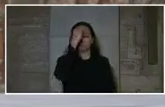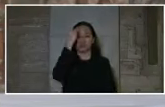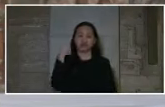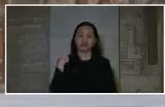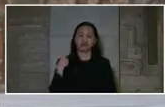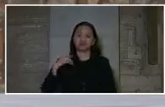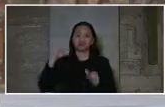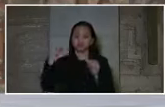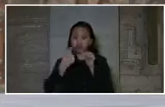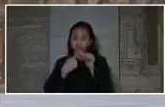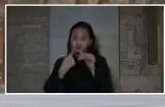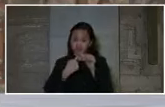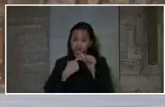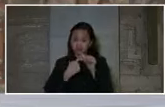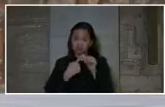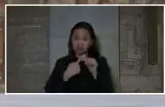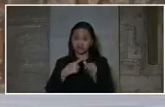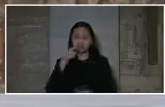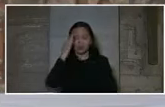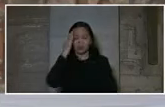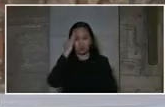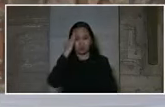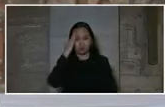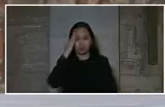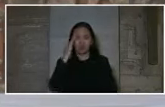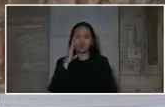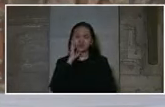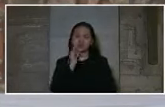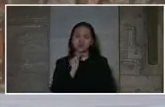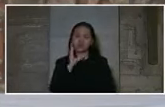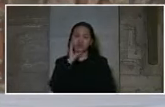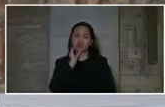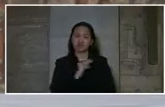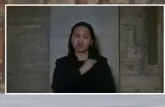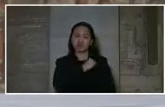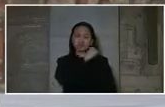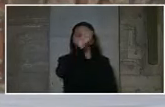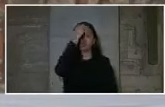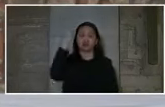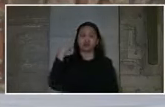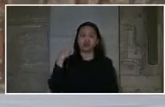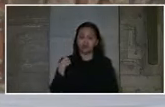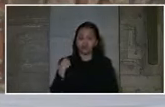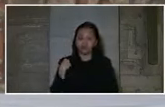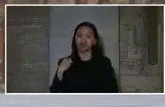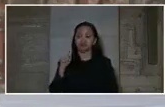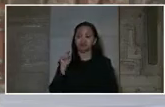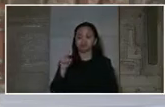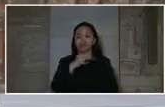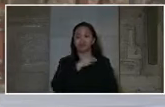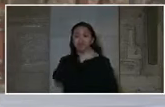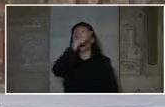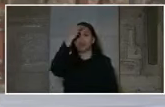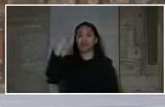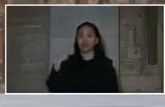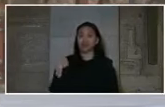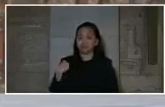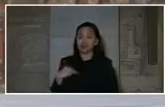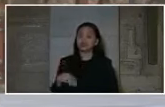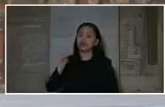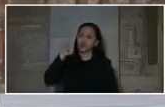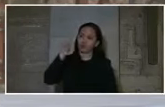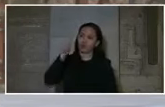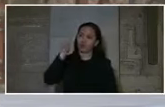niya, batay sa kanyang mga karanasan, ay ito, na ang kanyang pag-oo sa anghel